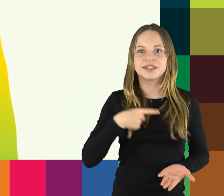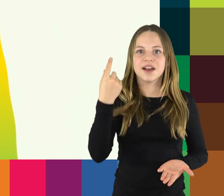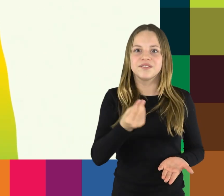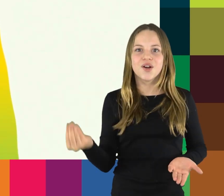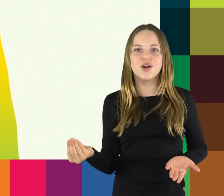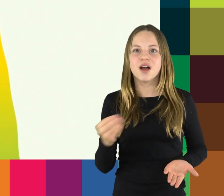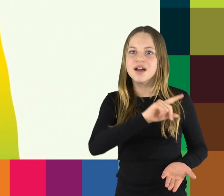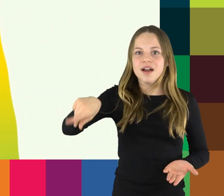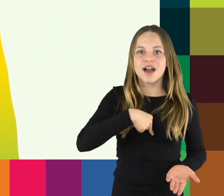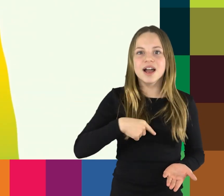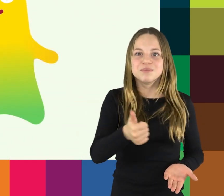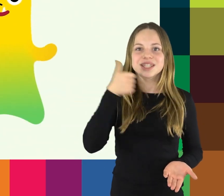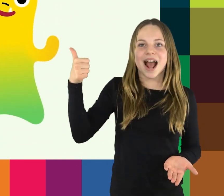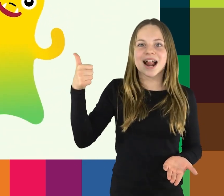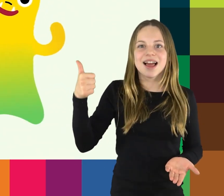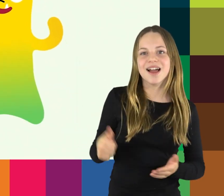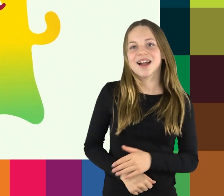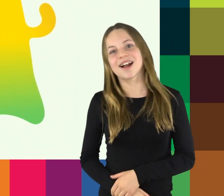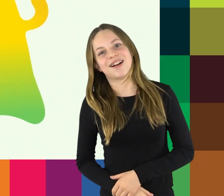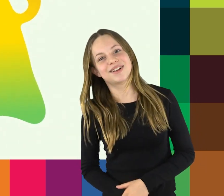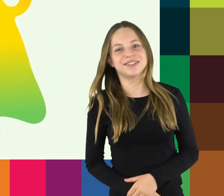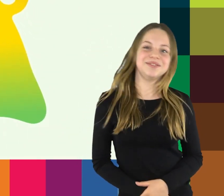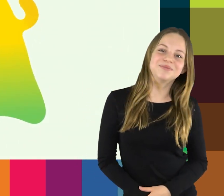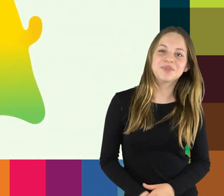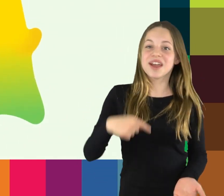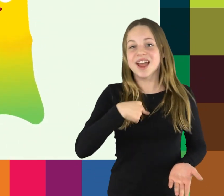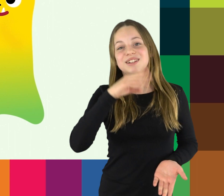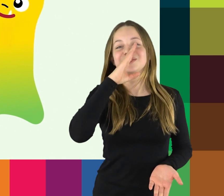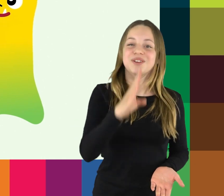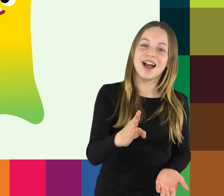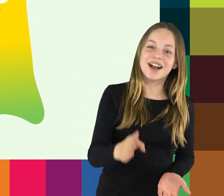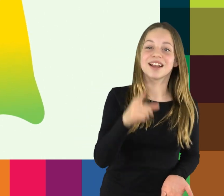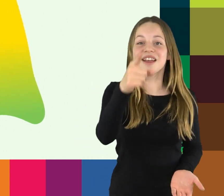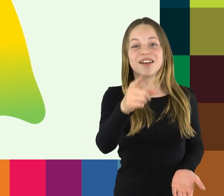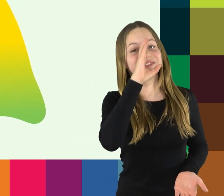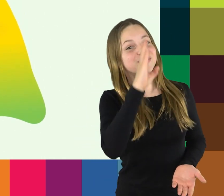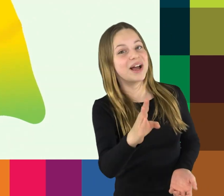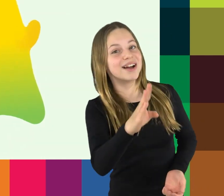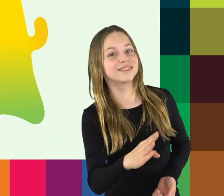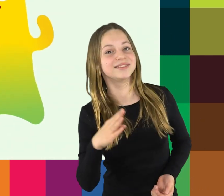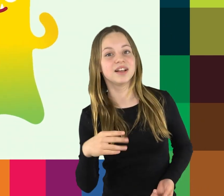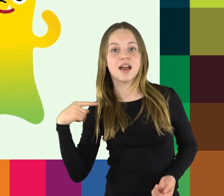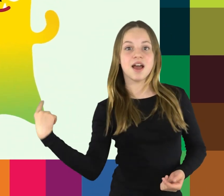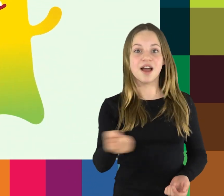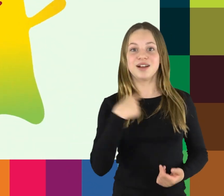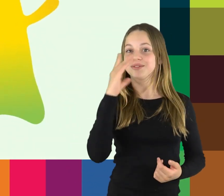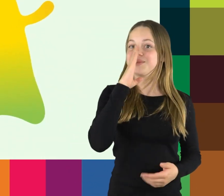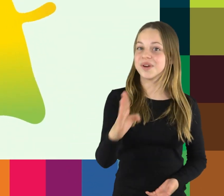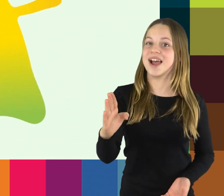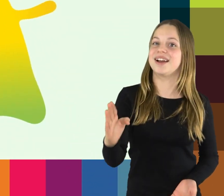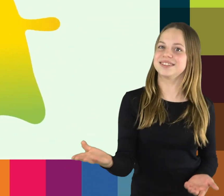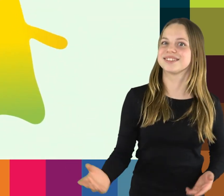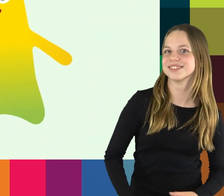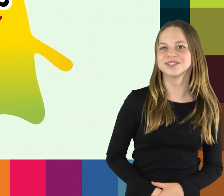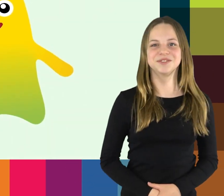enfants. On est spéciaux. J'ai des droits, tu as des droits, on a tous